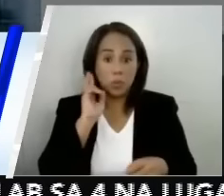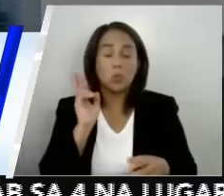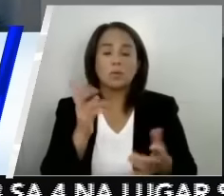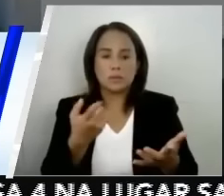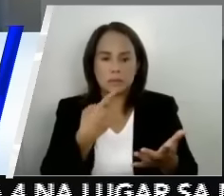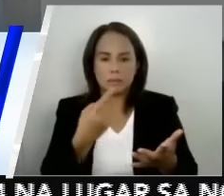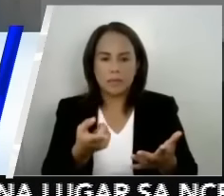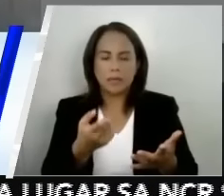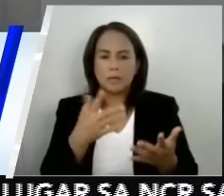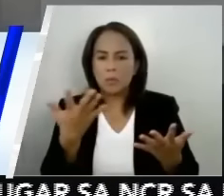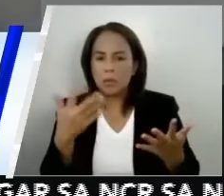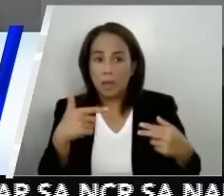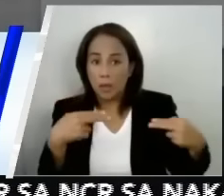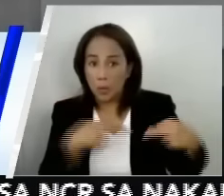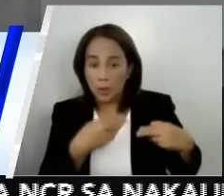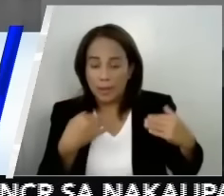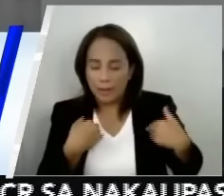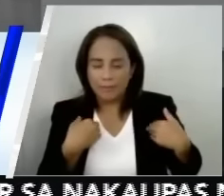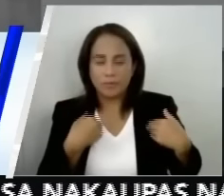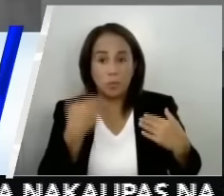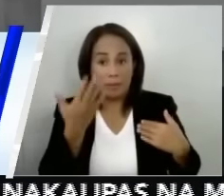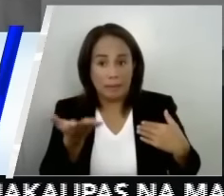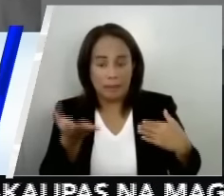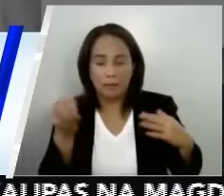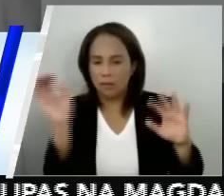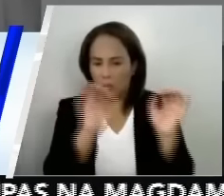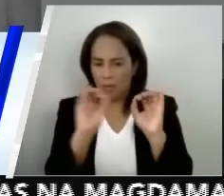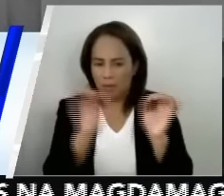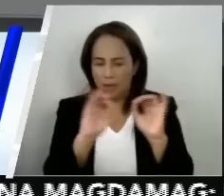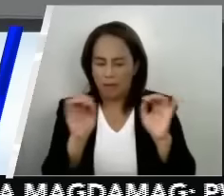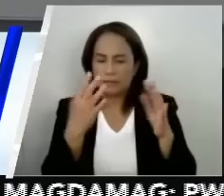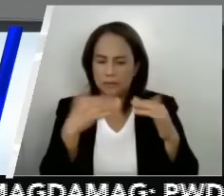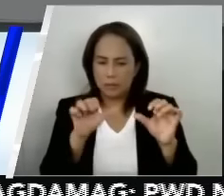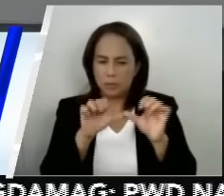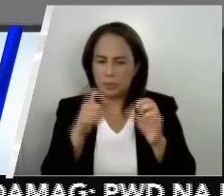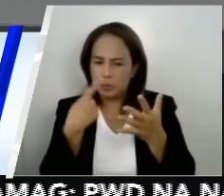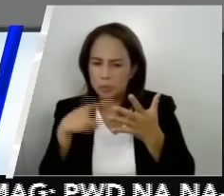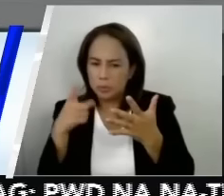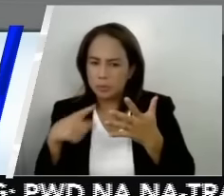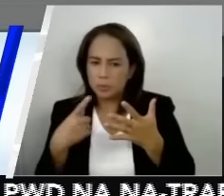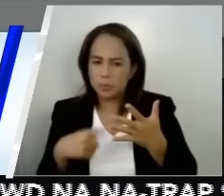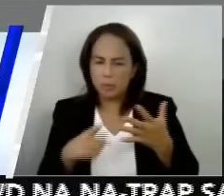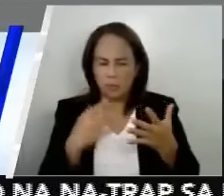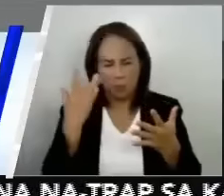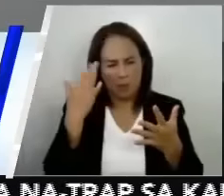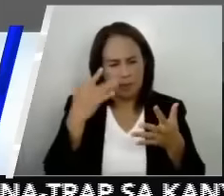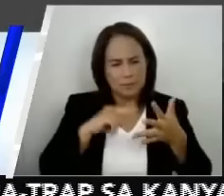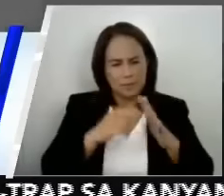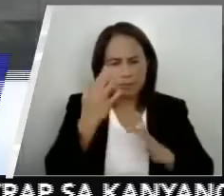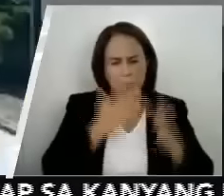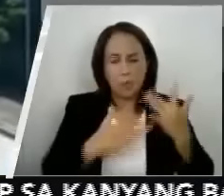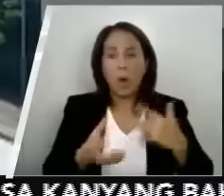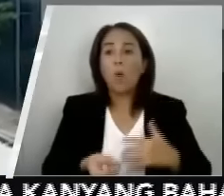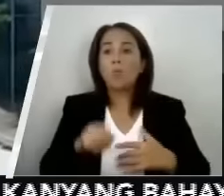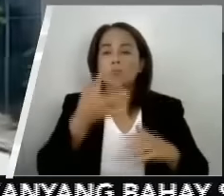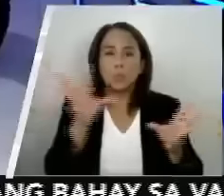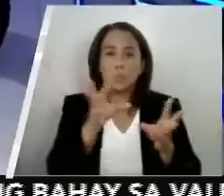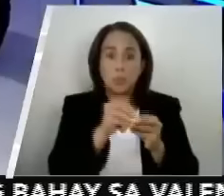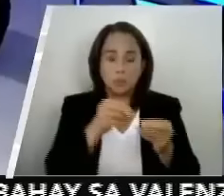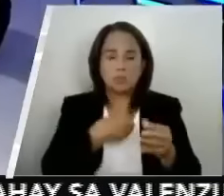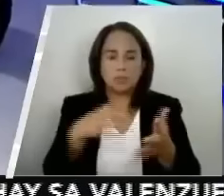naiulat na nasaktan o nasawi sa sunog. Patuloy ang investigasyon sa sanhi nito at kabuang halaga ng pinsala.